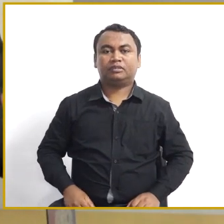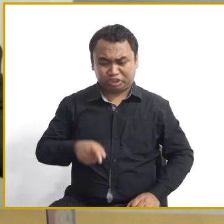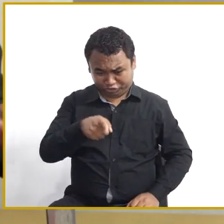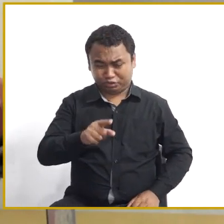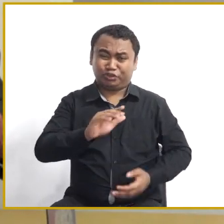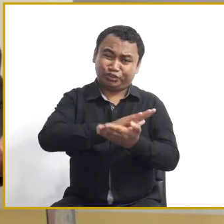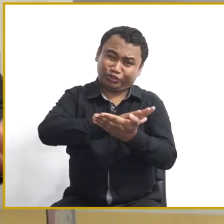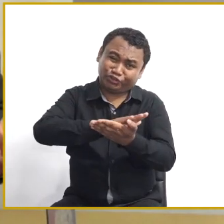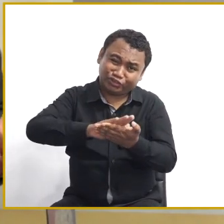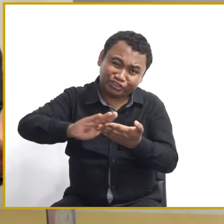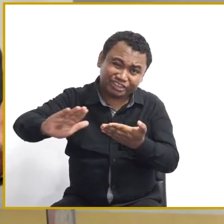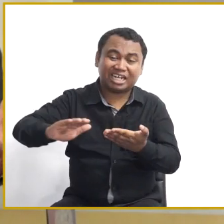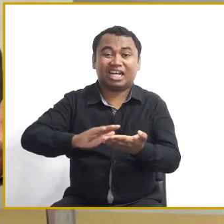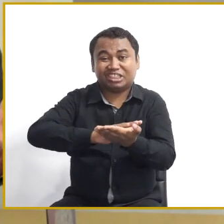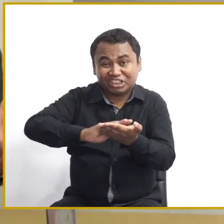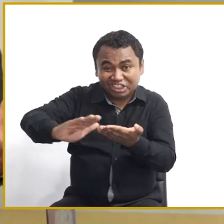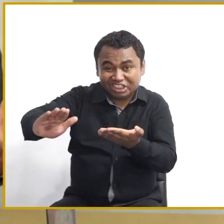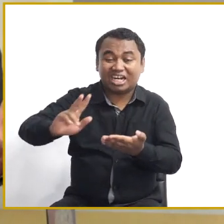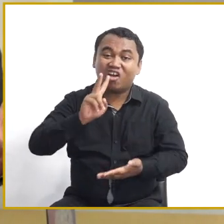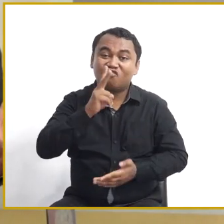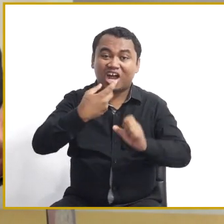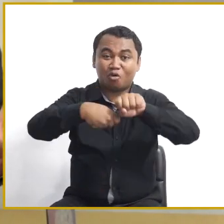Zavatra tsotra kely zany Abrahama Razafy,